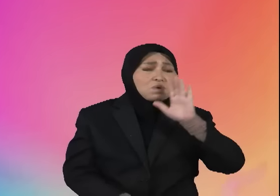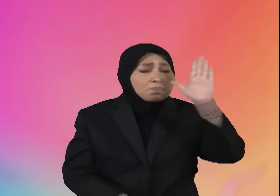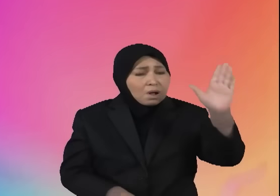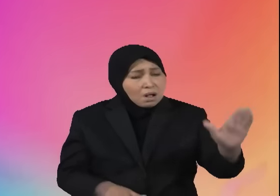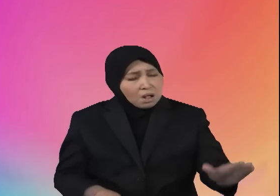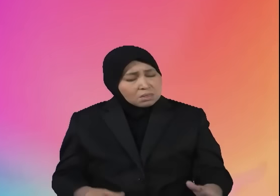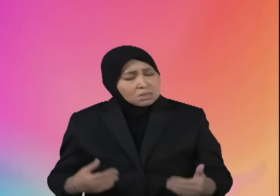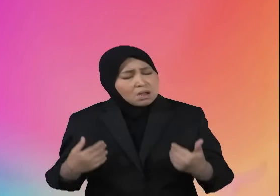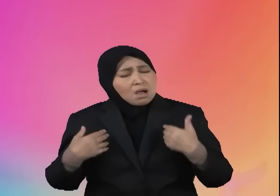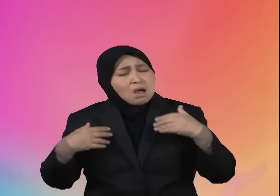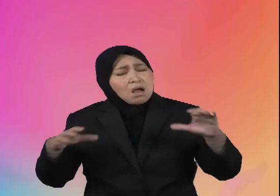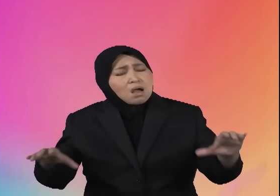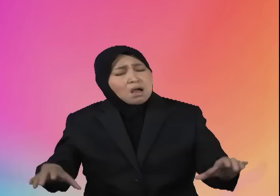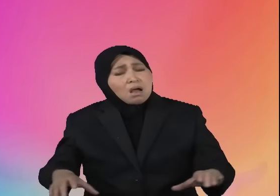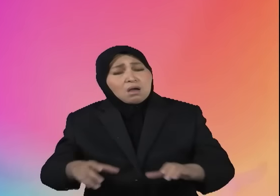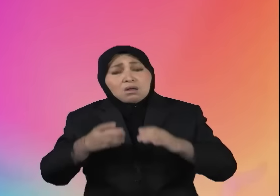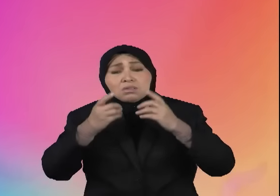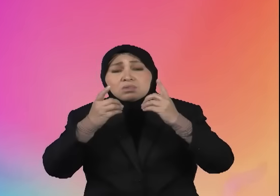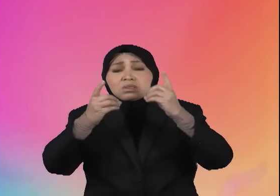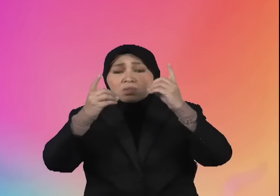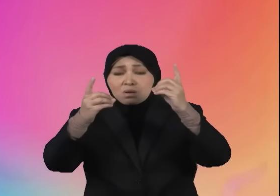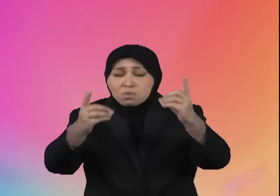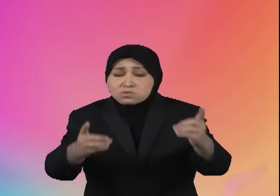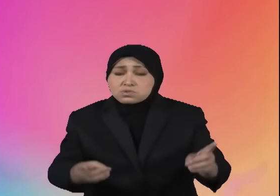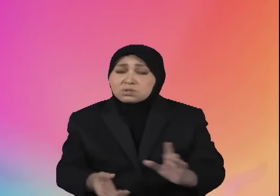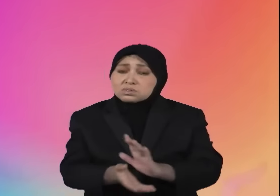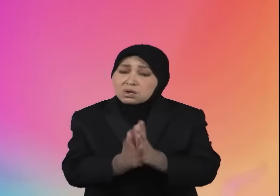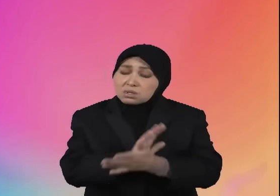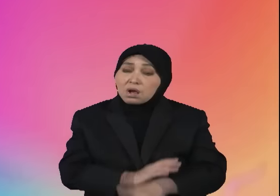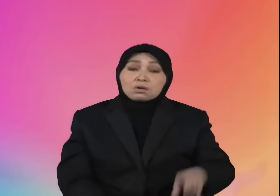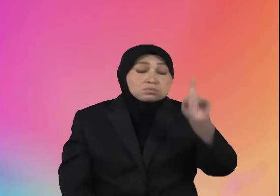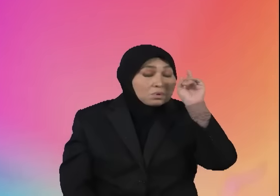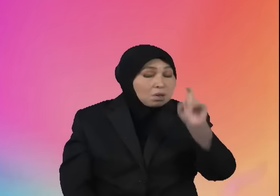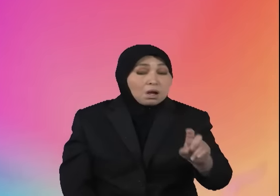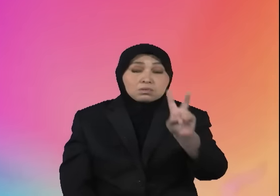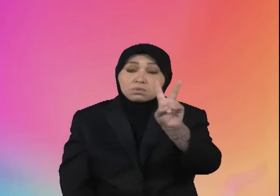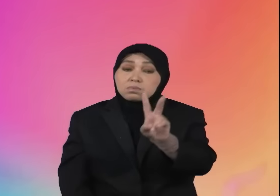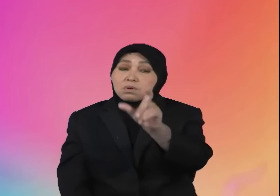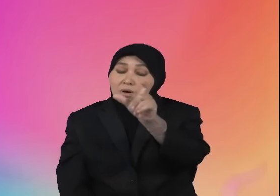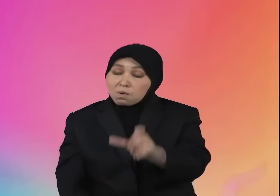annahumastahaqqa ithman fa'a